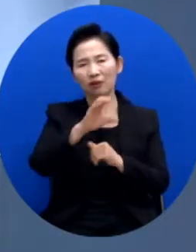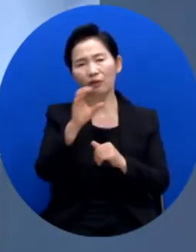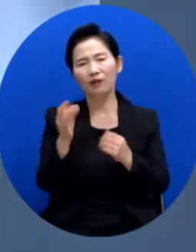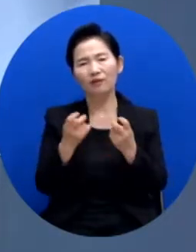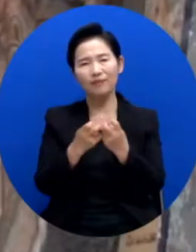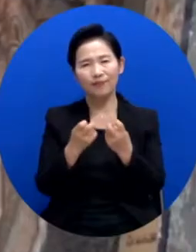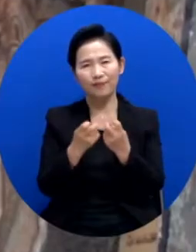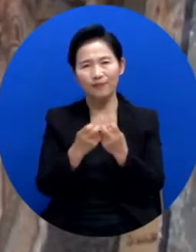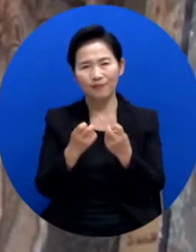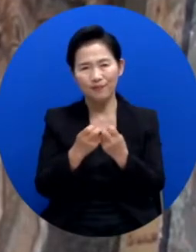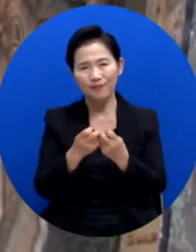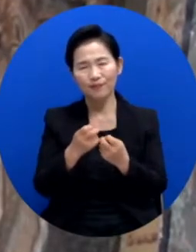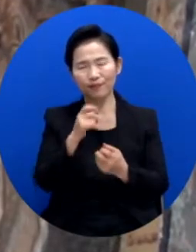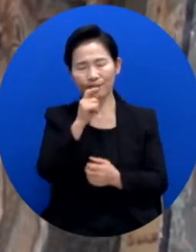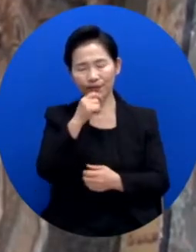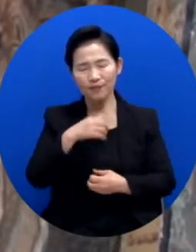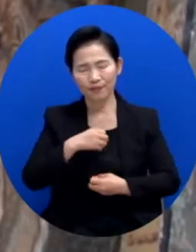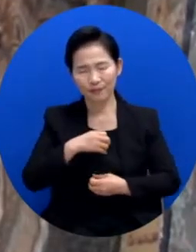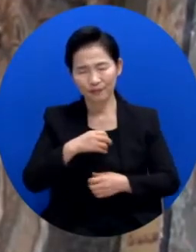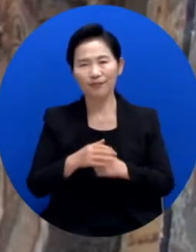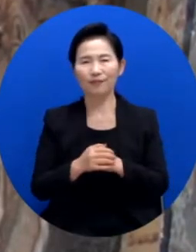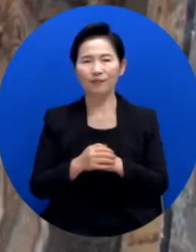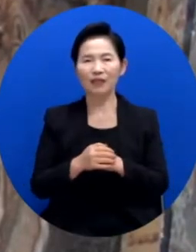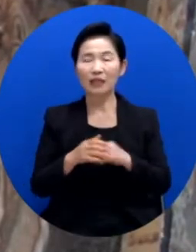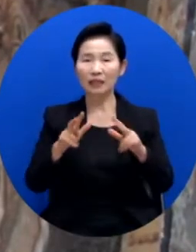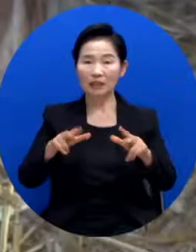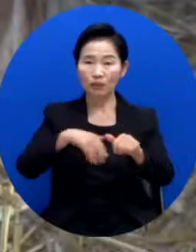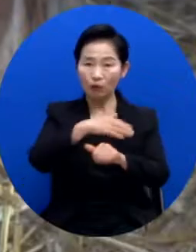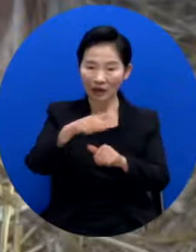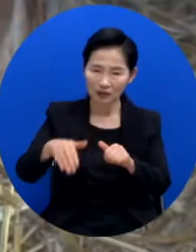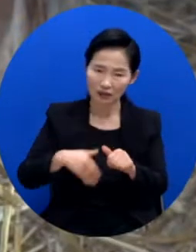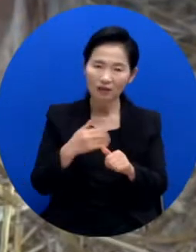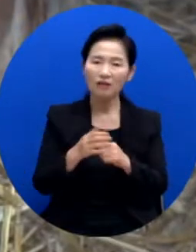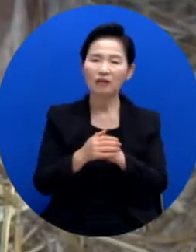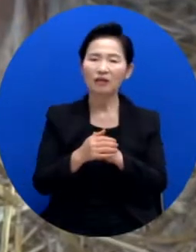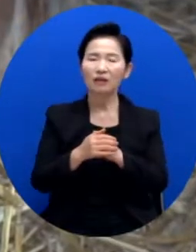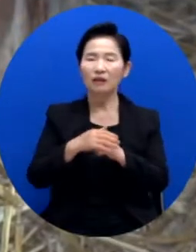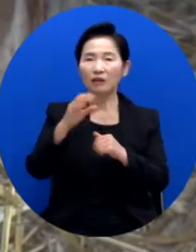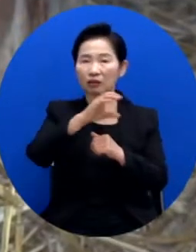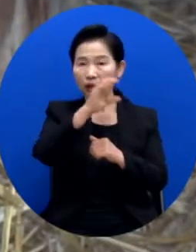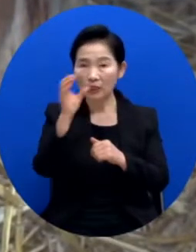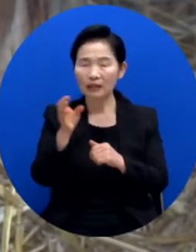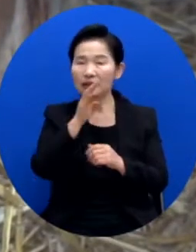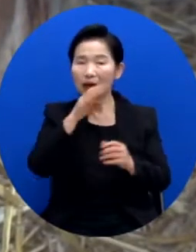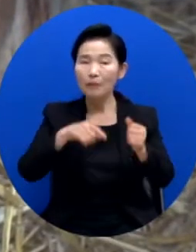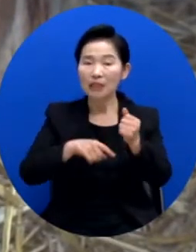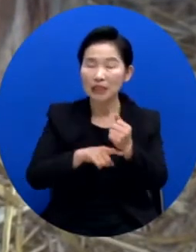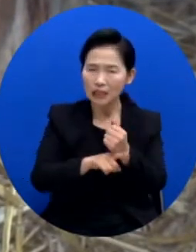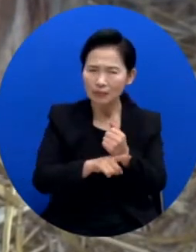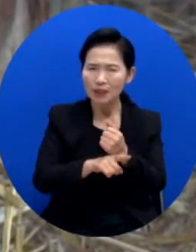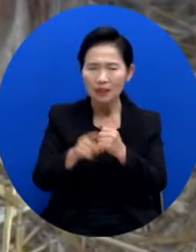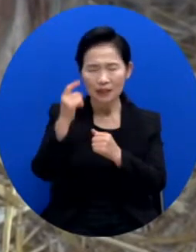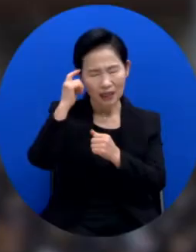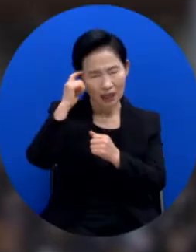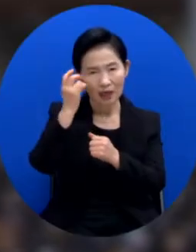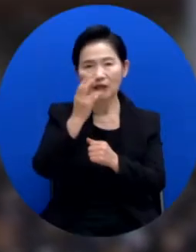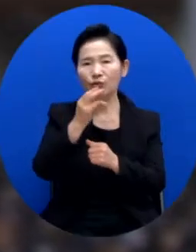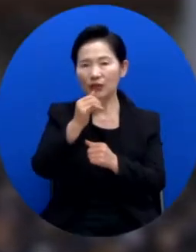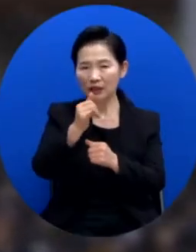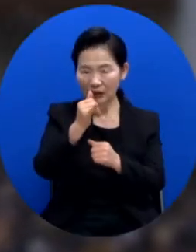있을까? 먼저 지금의 환경이 성탄절의 참 의미를 생각해 볼 수 있는 기회가 될 수 있다는